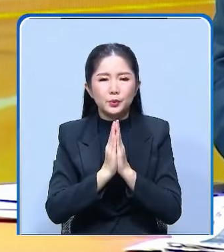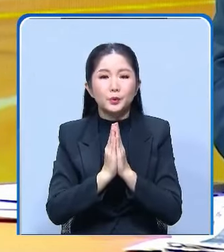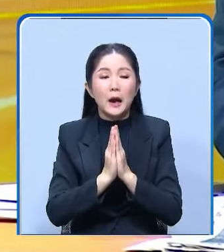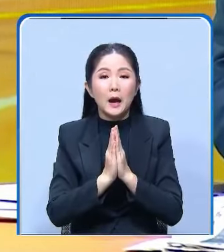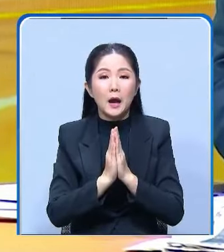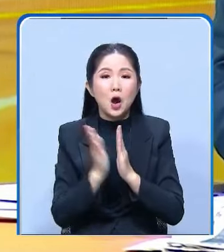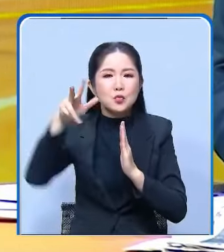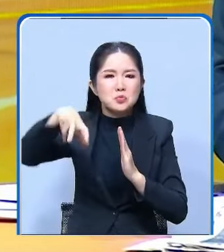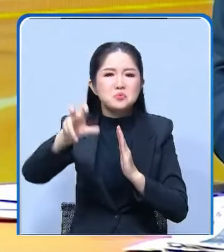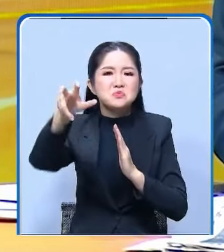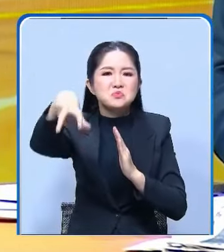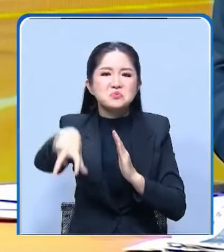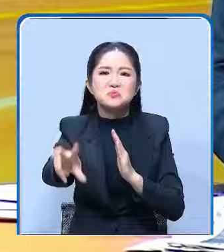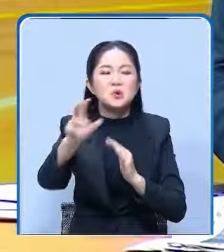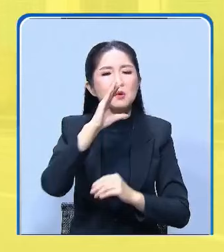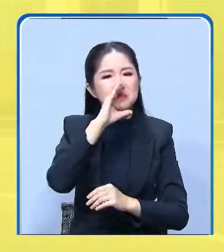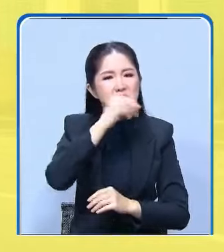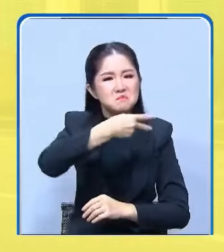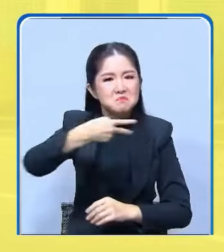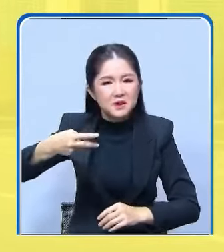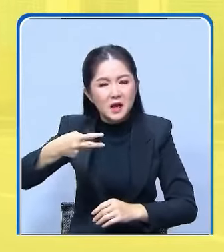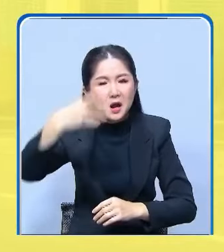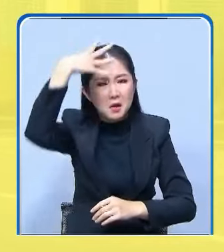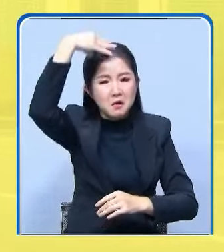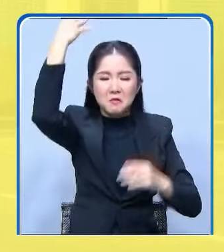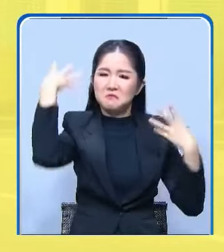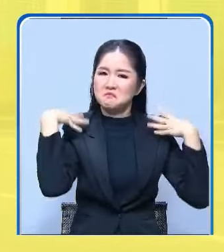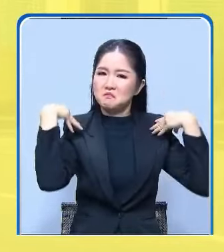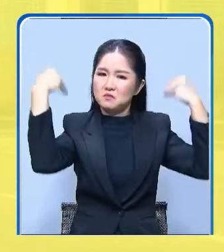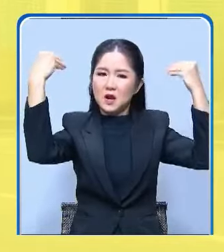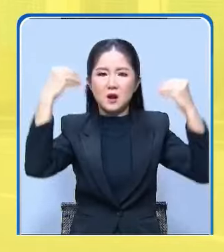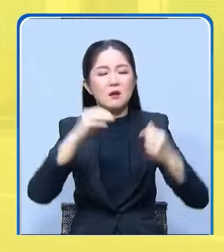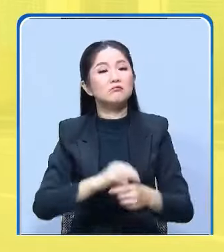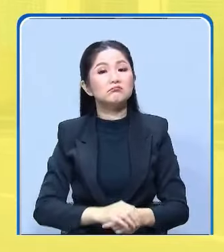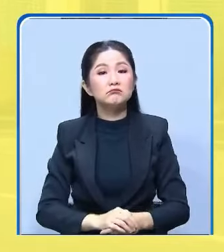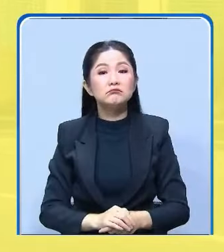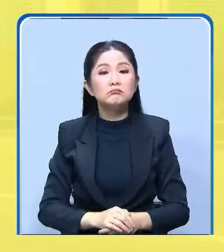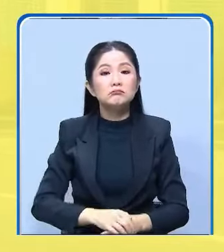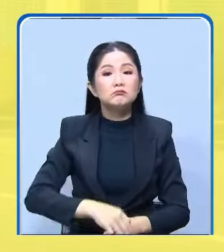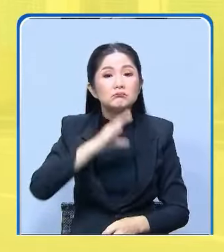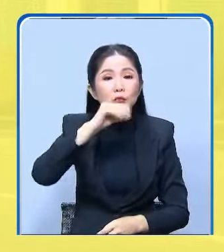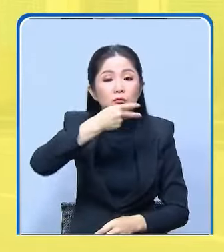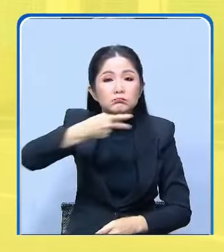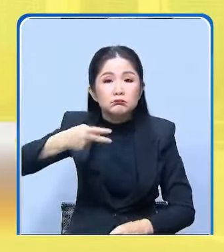คะโชว์ภาษาเทพไปได้ฟังกันด้วยค่ะ ก็สามารถพูดภาษาที่ไม่ใช่ภาษามนุษย์ได้ ถูกคนเว้ย